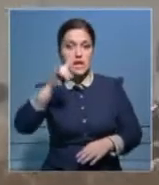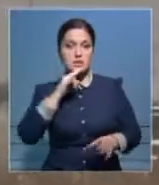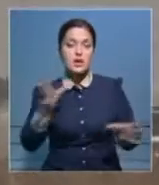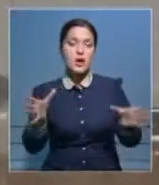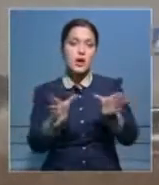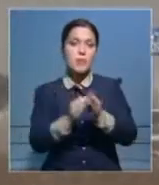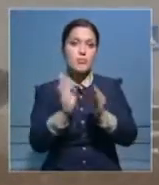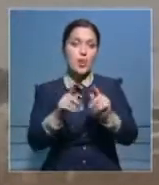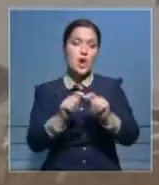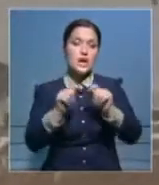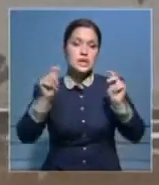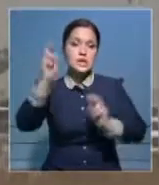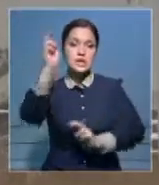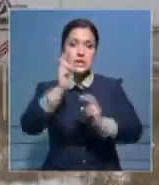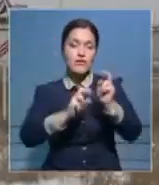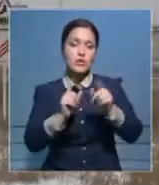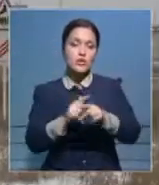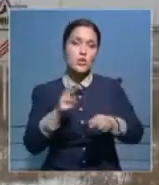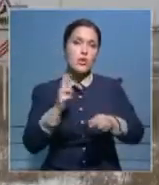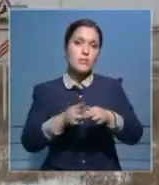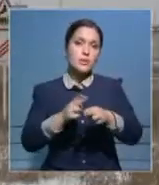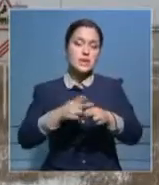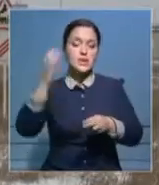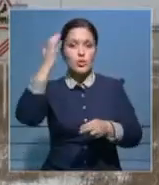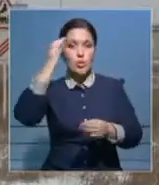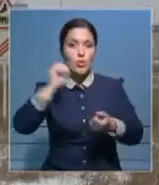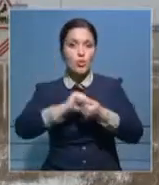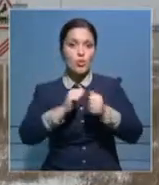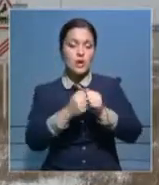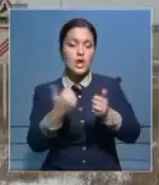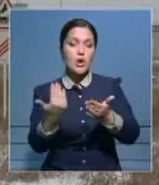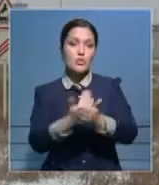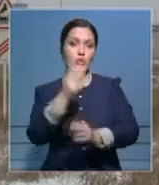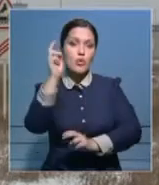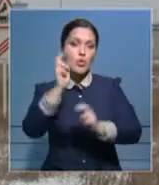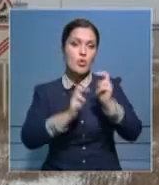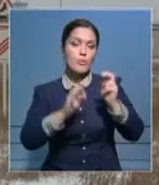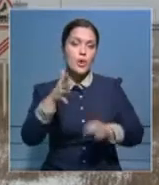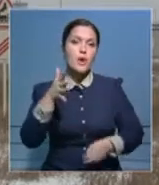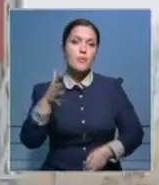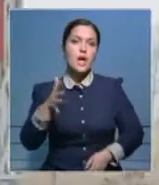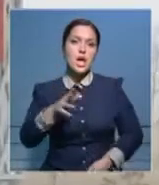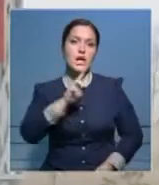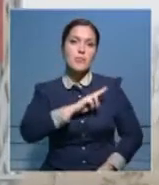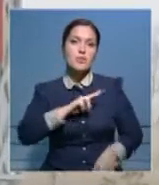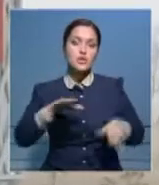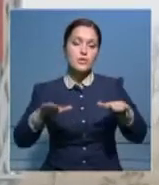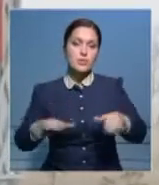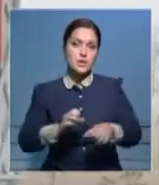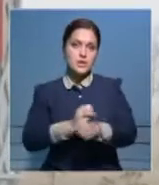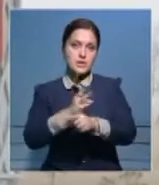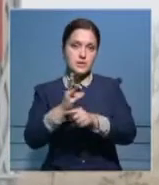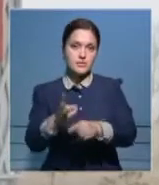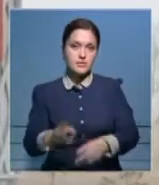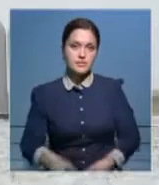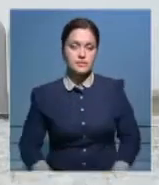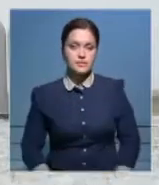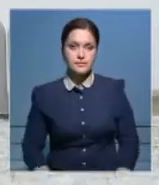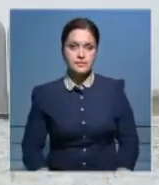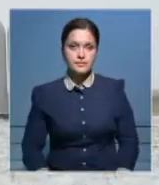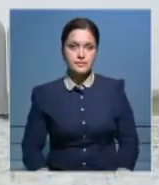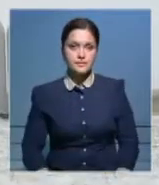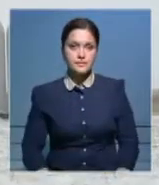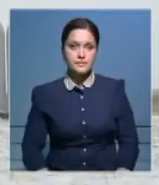заводы комплексных сплавов и комплексной переработки угля. Новые производства дадут более 5000 рабочих мест. Марина Золотарева, Сайлау Игликов, Асет